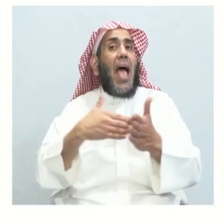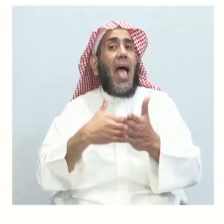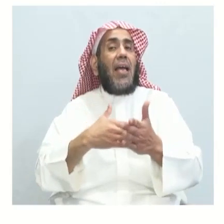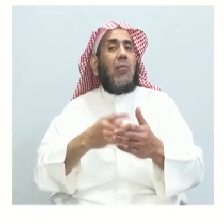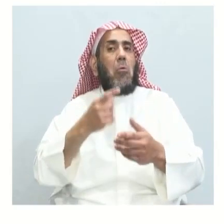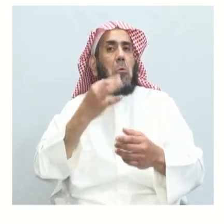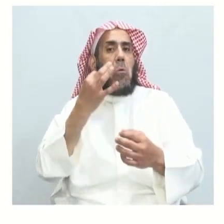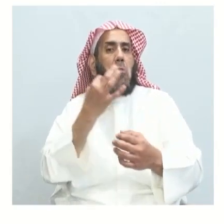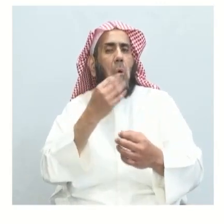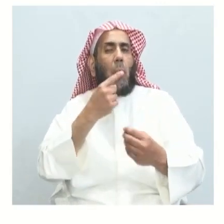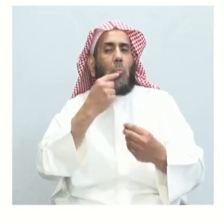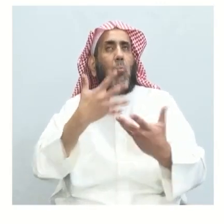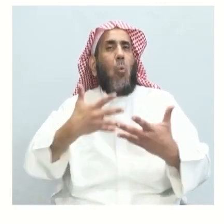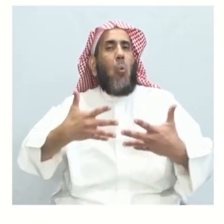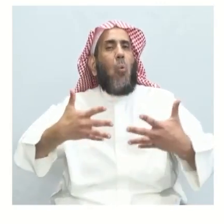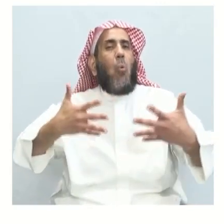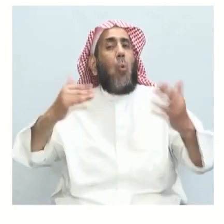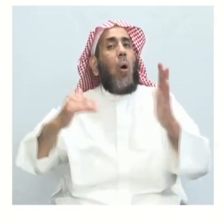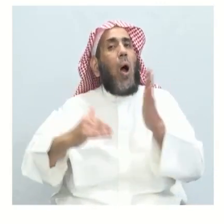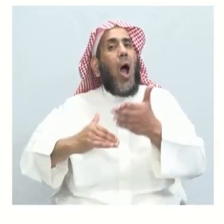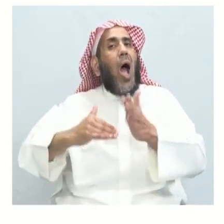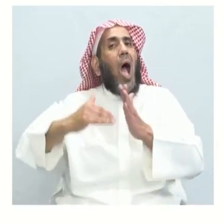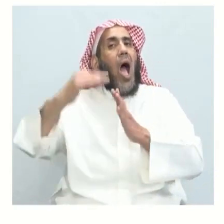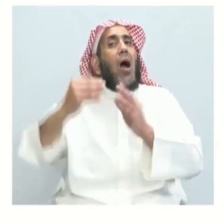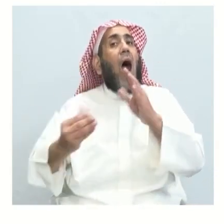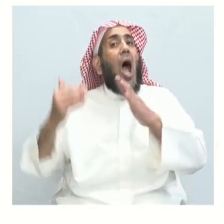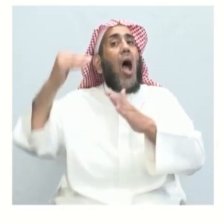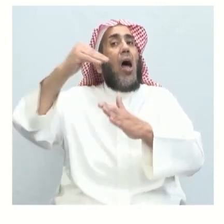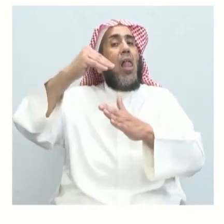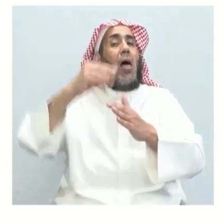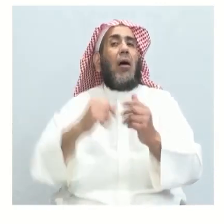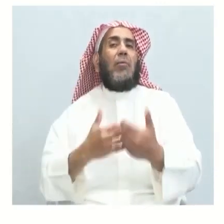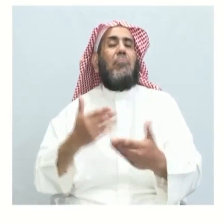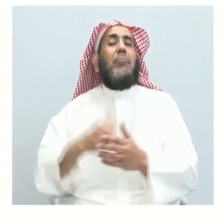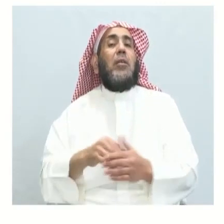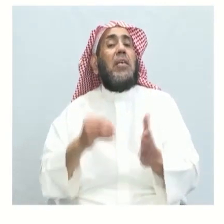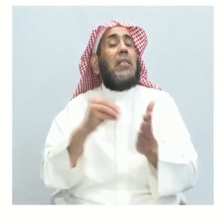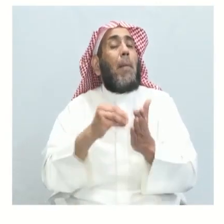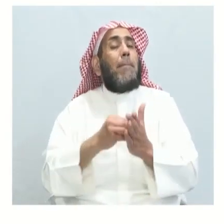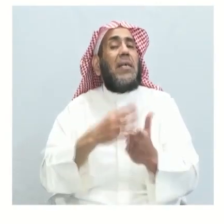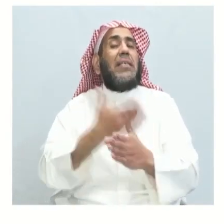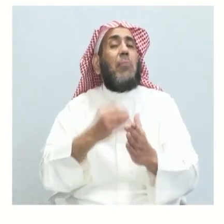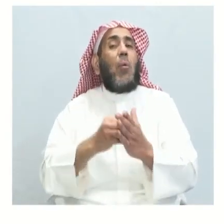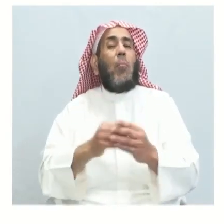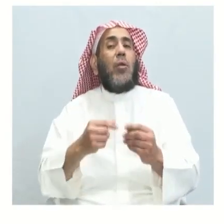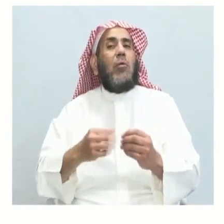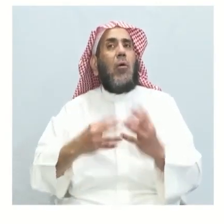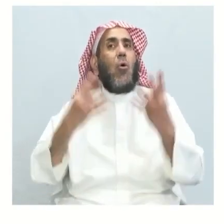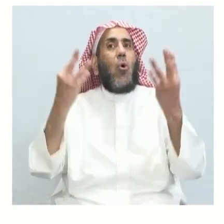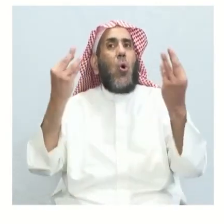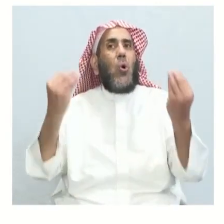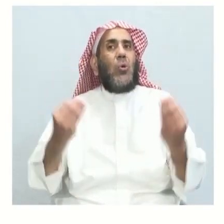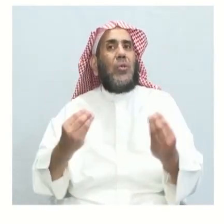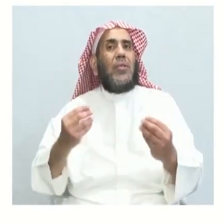البلاغه معنى هي اعلى مراحل البلاغه ان الامثال نهايه البلاغه لما تشتمل عليه من حسن